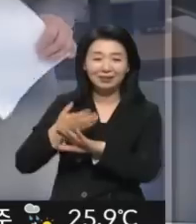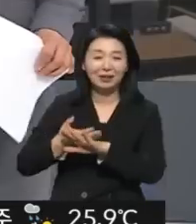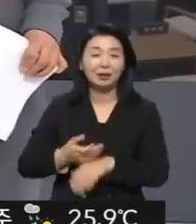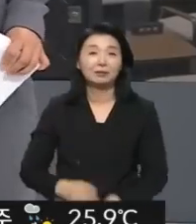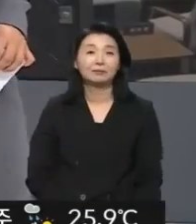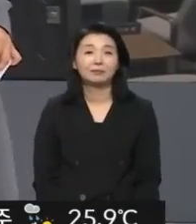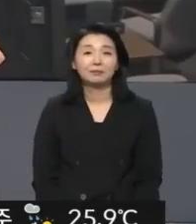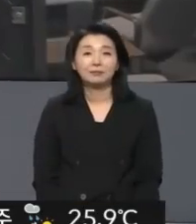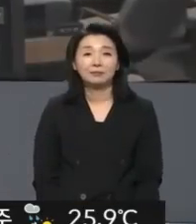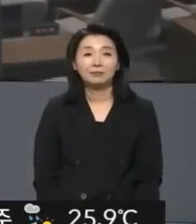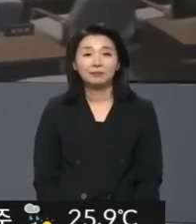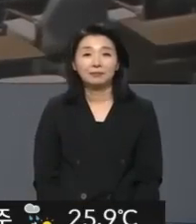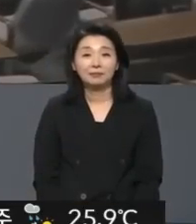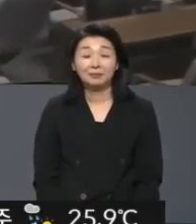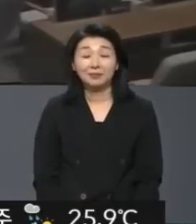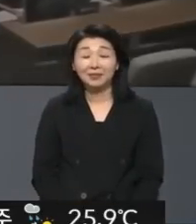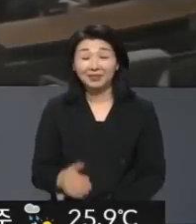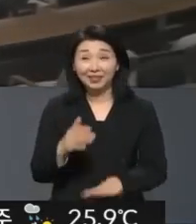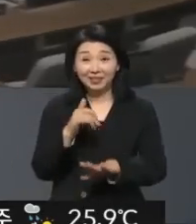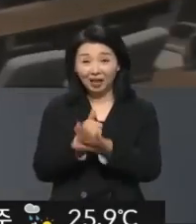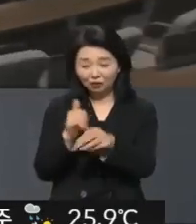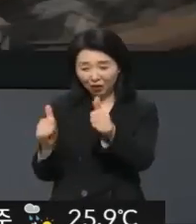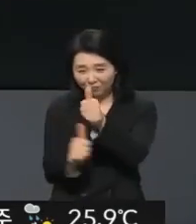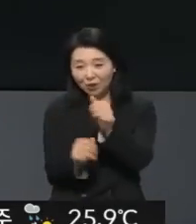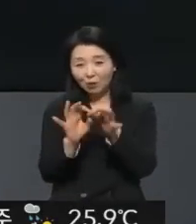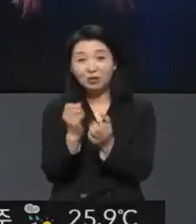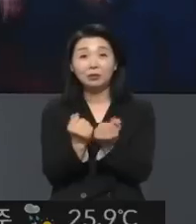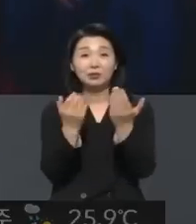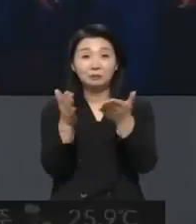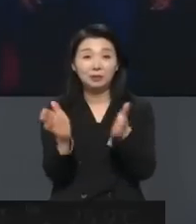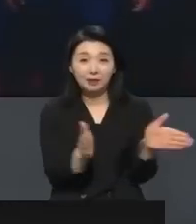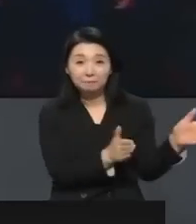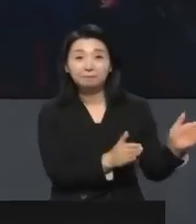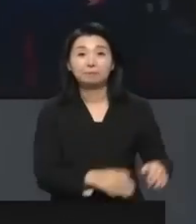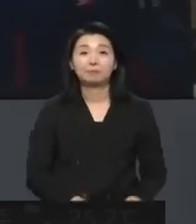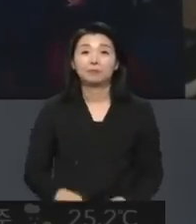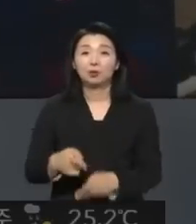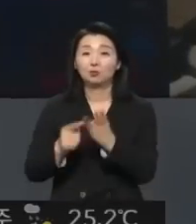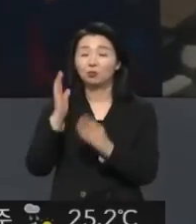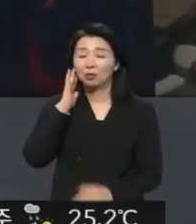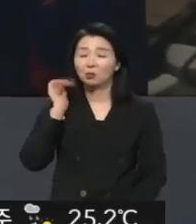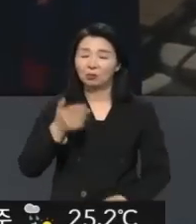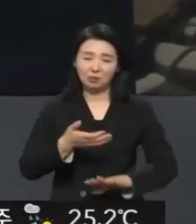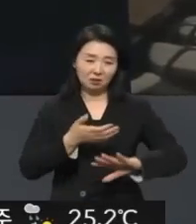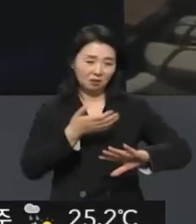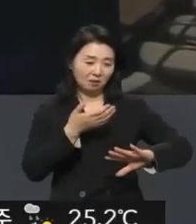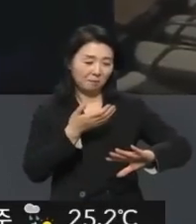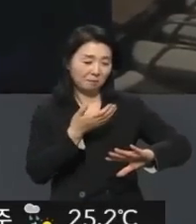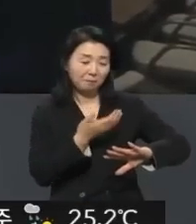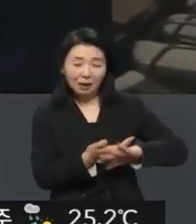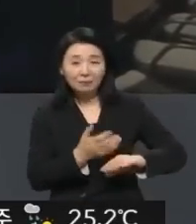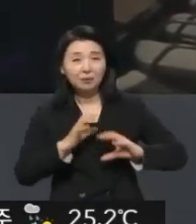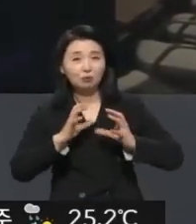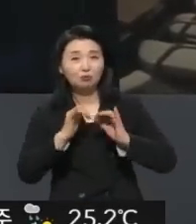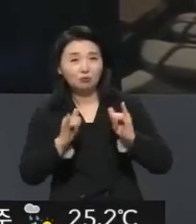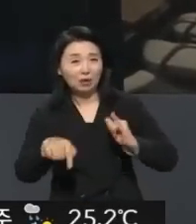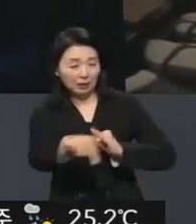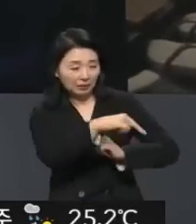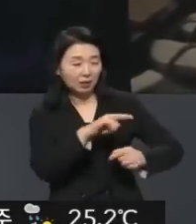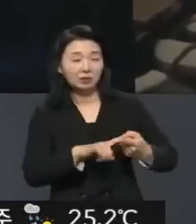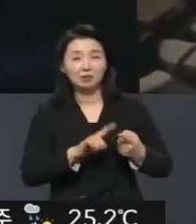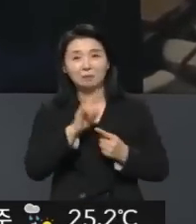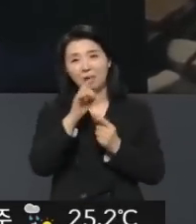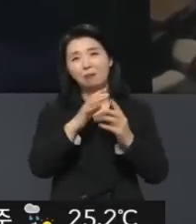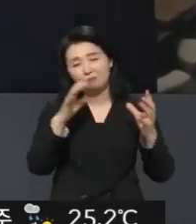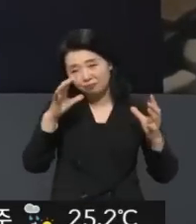네, 개각 관련 소식은 들어가서 더 이야기를 해보고요. 지금부터는 윤석열 대통령의 반국가 세력 발언 후폭풍